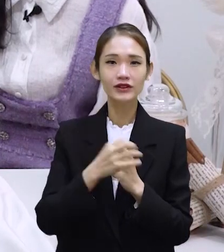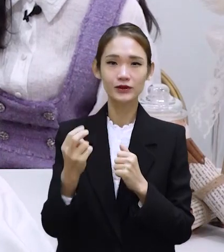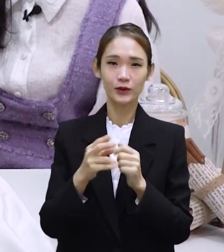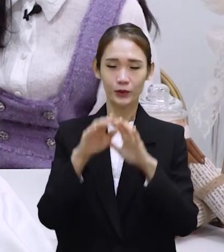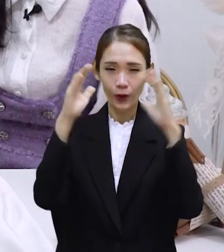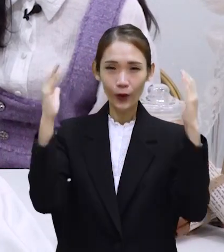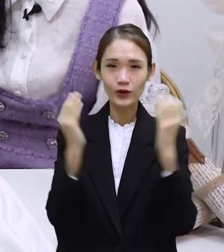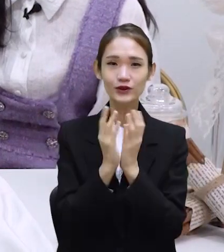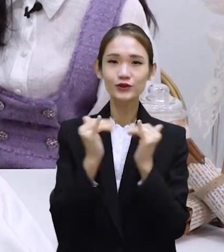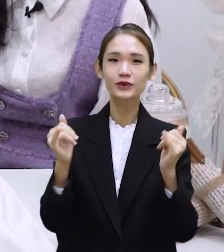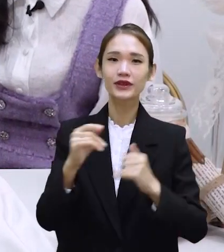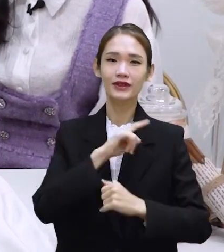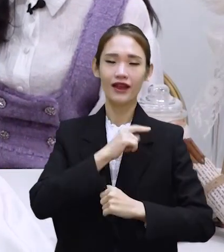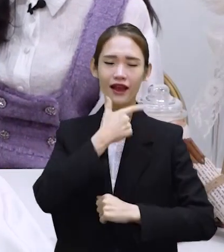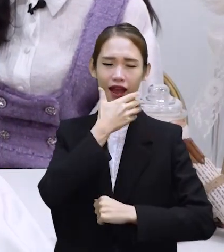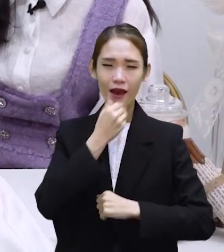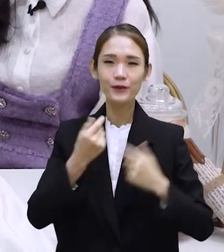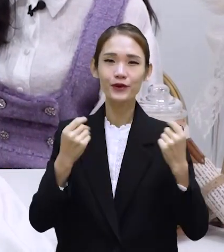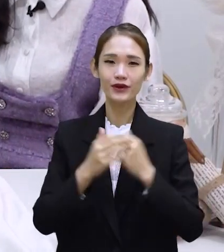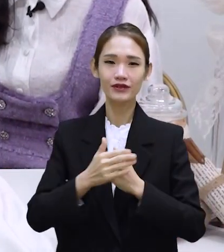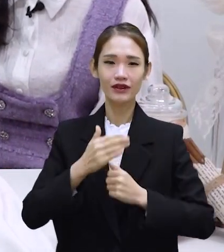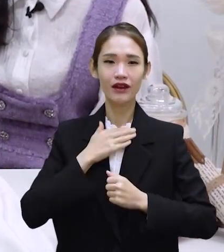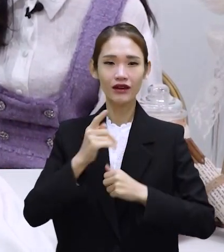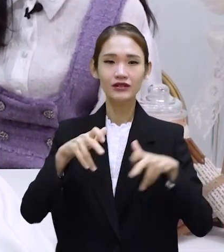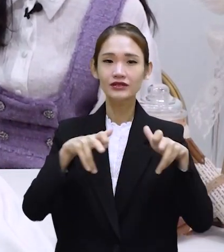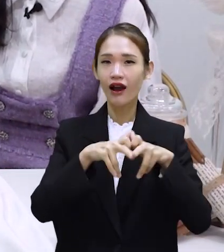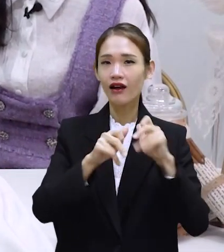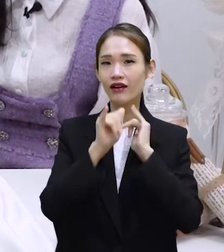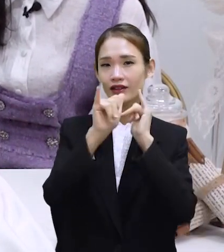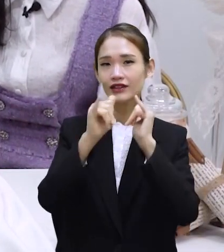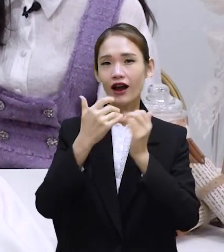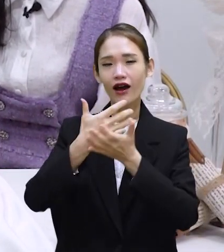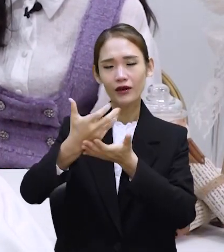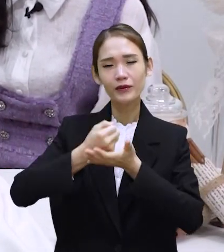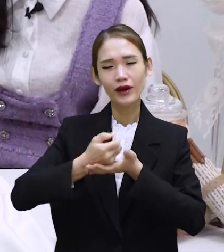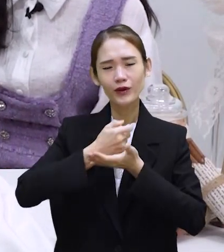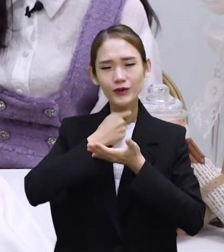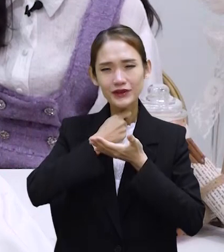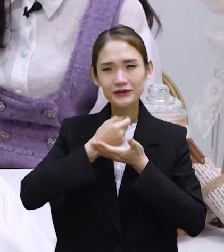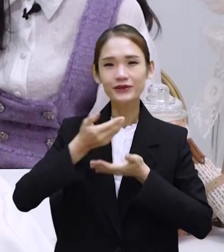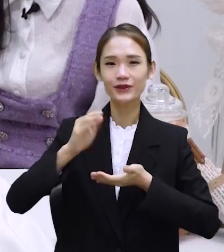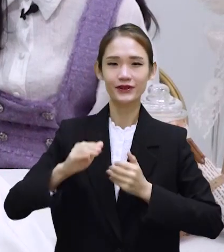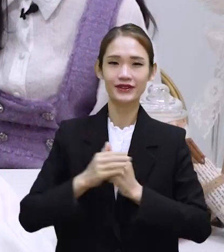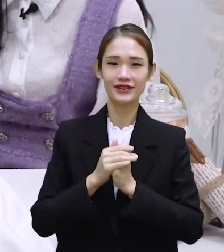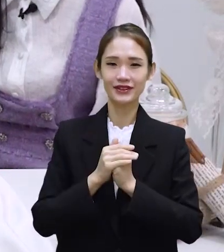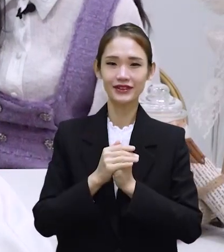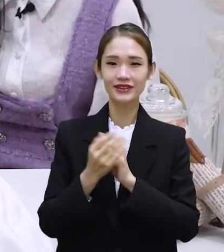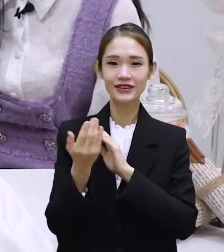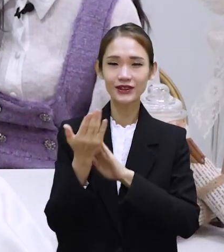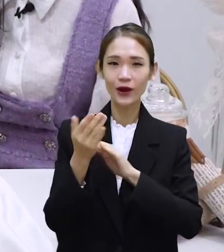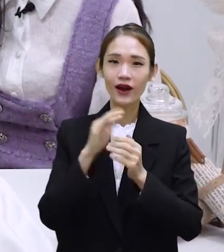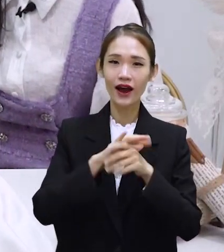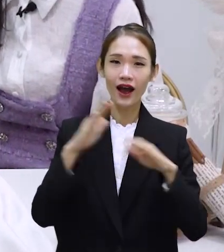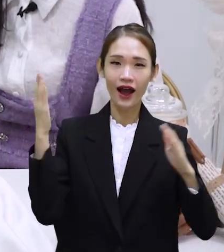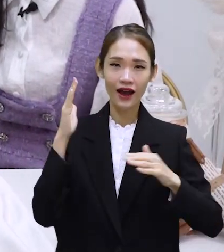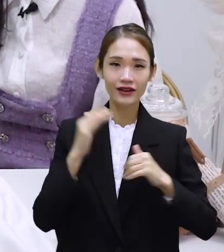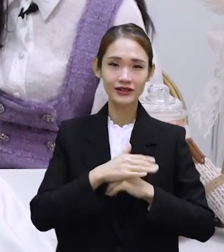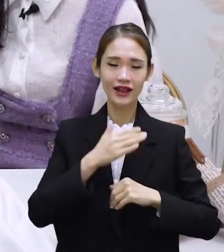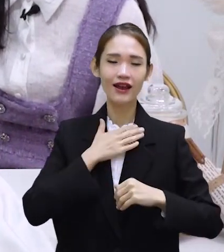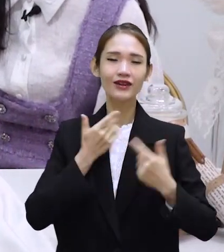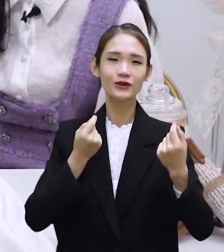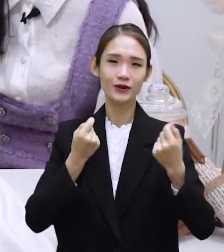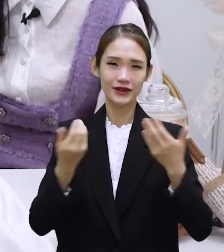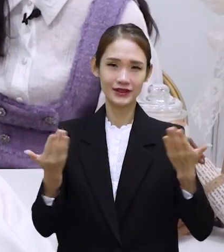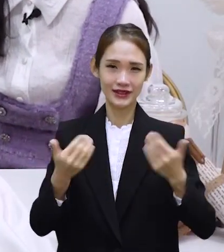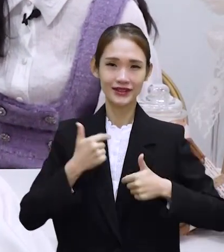전 국민들이 같이 행복했을 것 같아요 내가 이 장애인 상 얼마나 받아보고 싶었는데 근데 우리 지원 학생이 받고 제 일처럼 되게 기뻤던